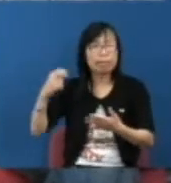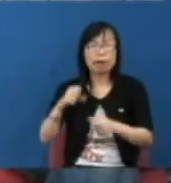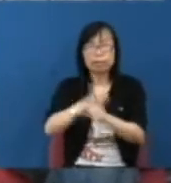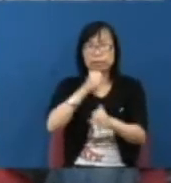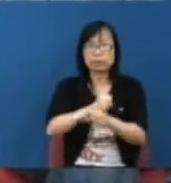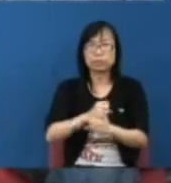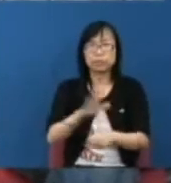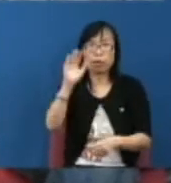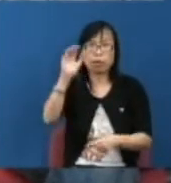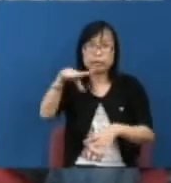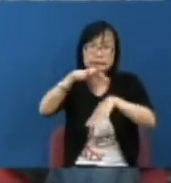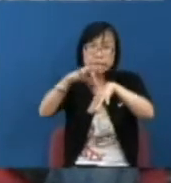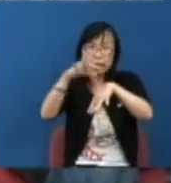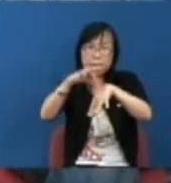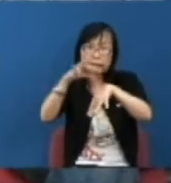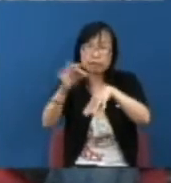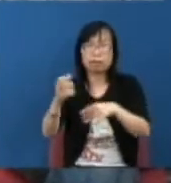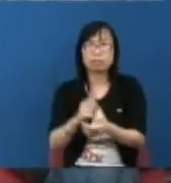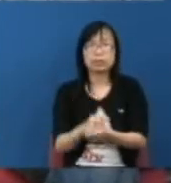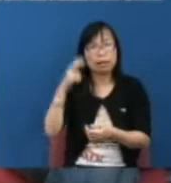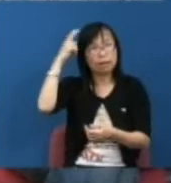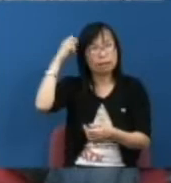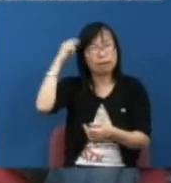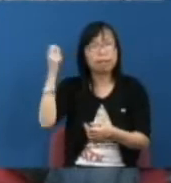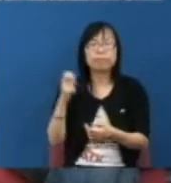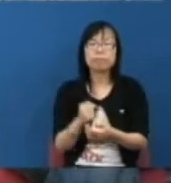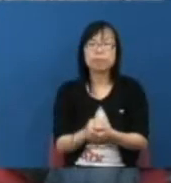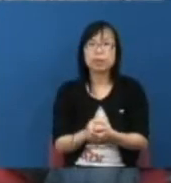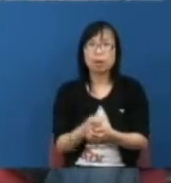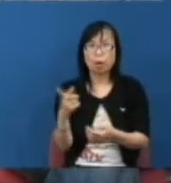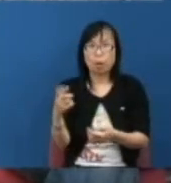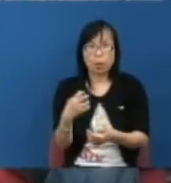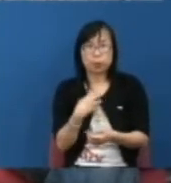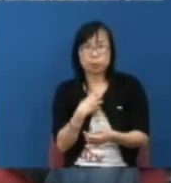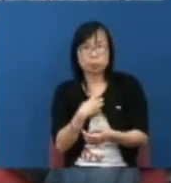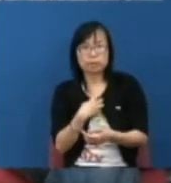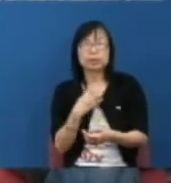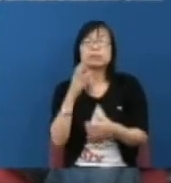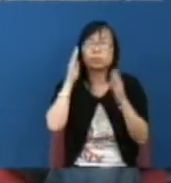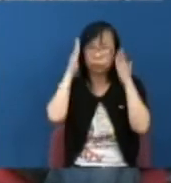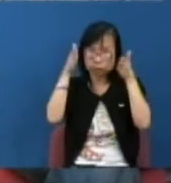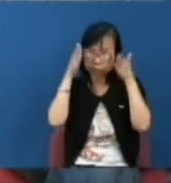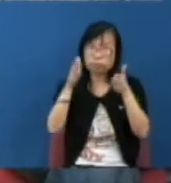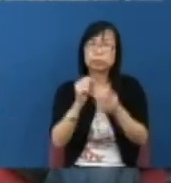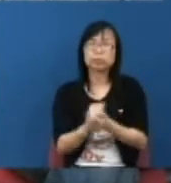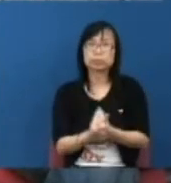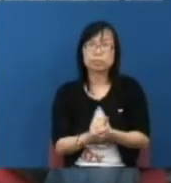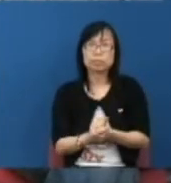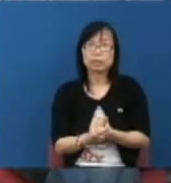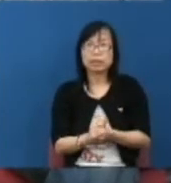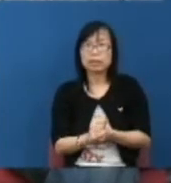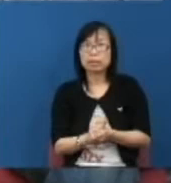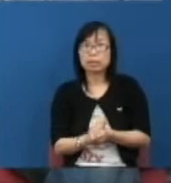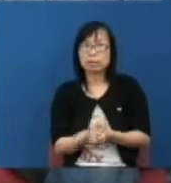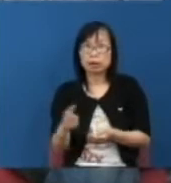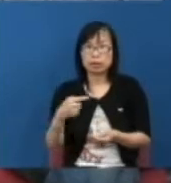即係會可以慳到幾多噸碳排放咧？咁我覺得會係一個好好關注嘅一個 issue 嚟咯。 嗯， 係啦。咁啊，呢